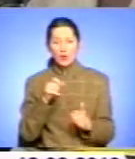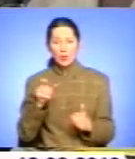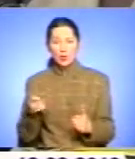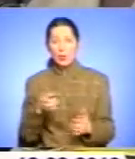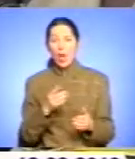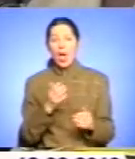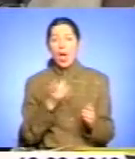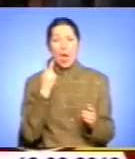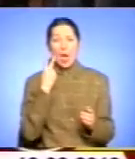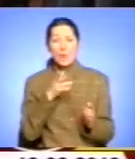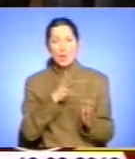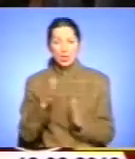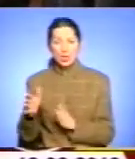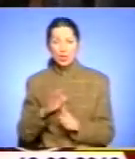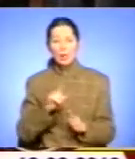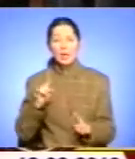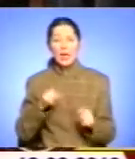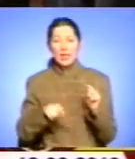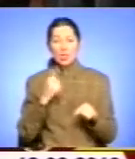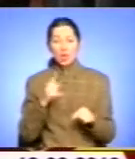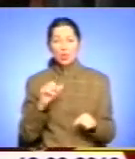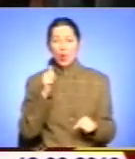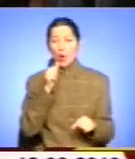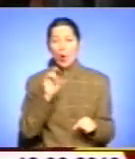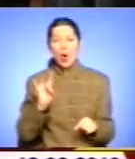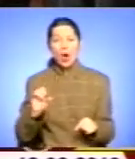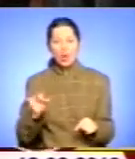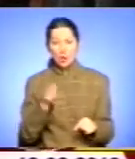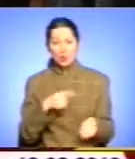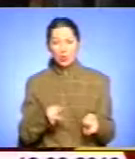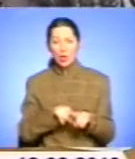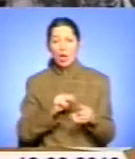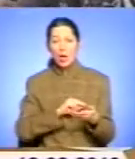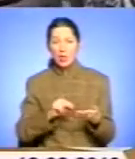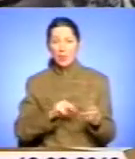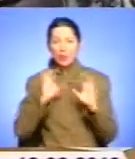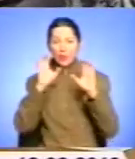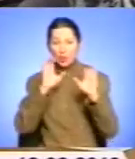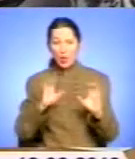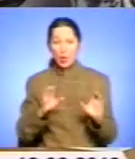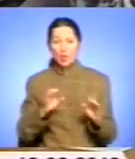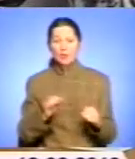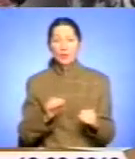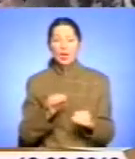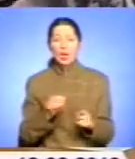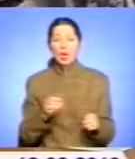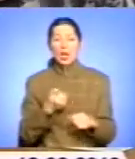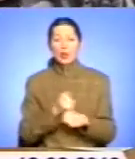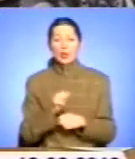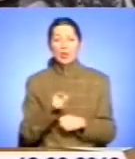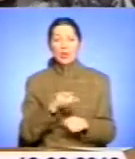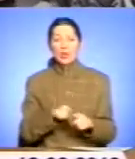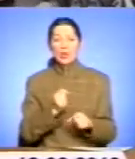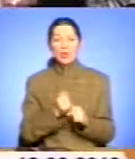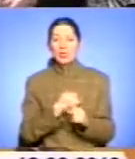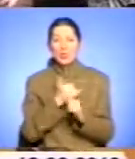рідше одного разу. Так прописано у законі, зауважує Сергій Тарашевський. І додає, примушувати їх це робити я не